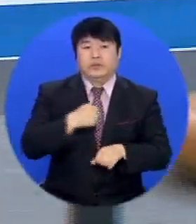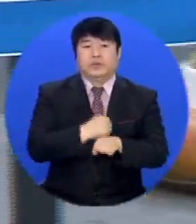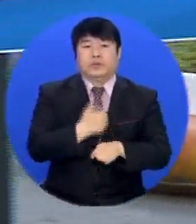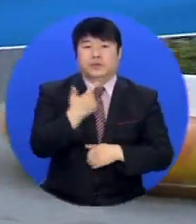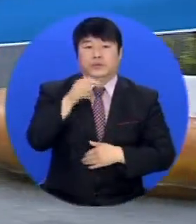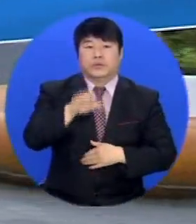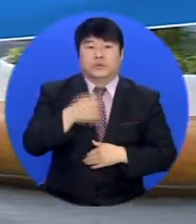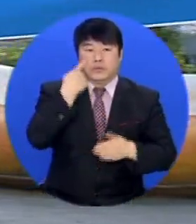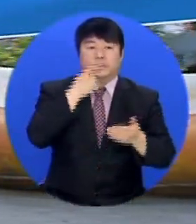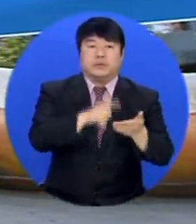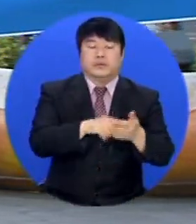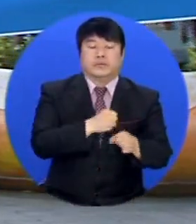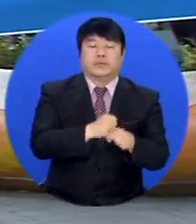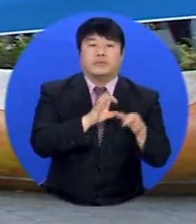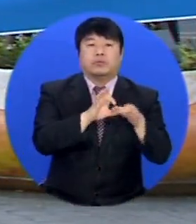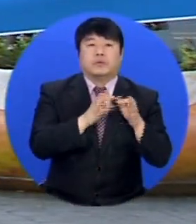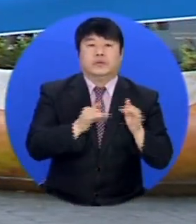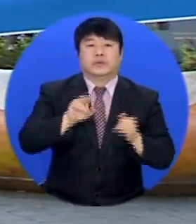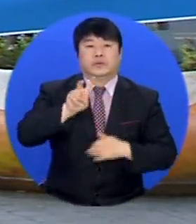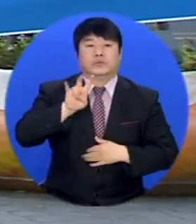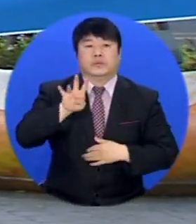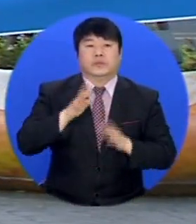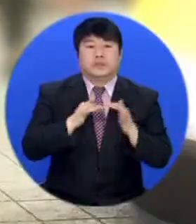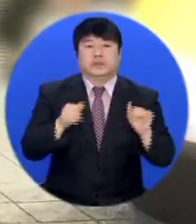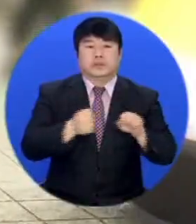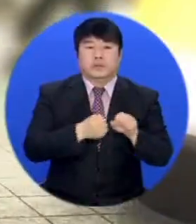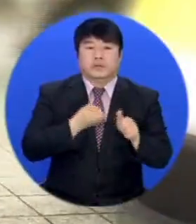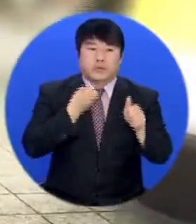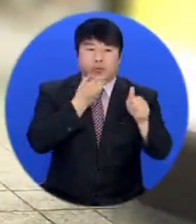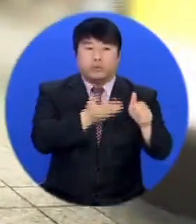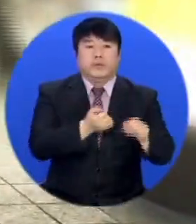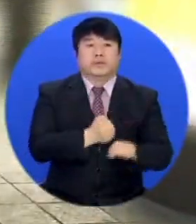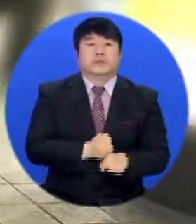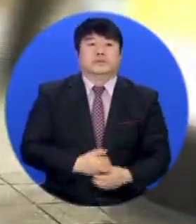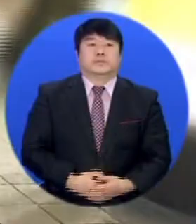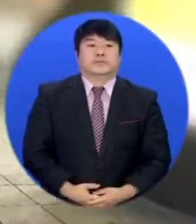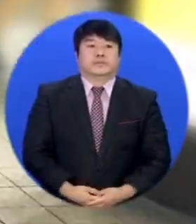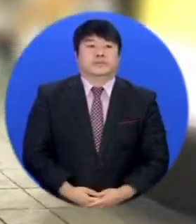6곳을 적발했고 관련자 24명은 고발하기로 했습니다.